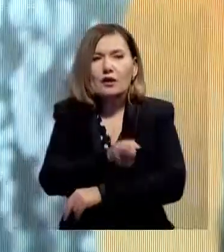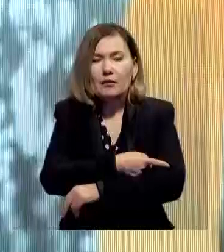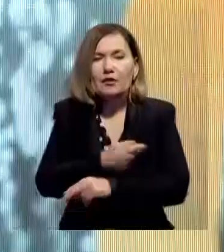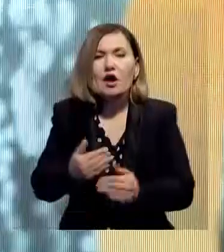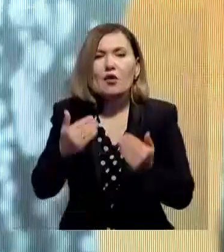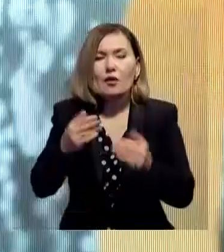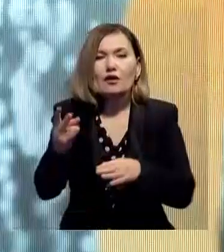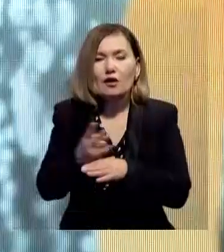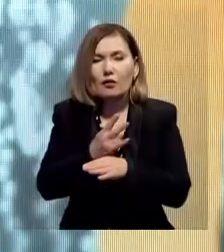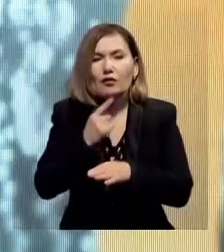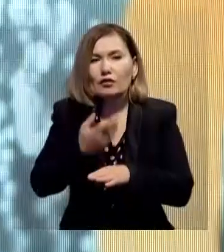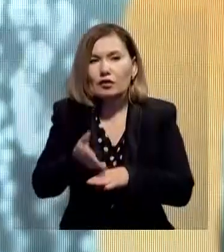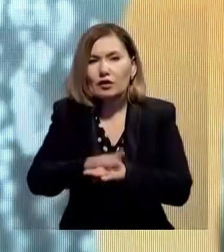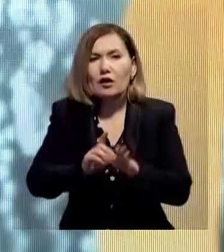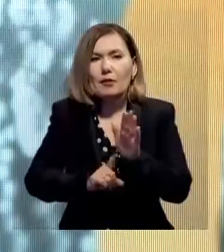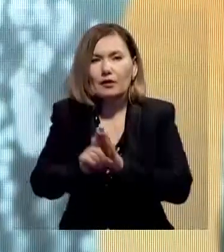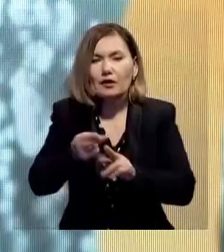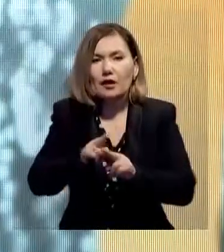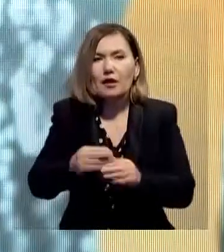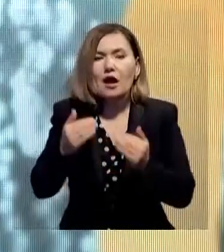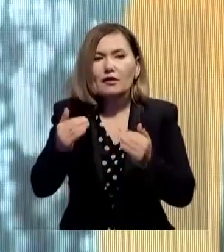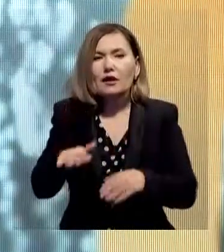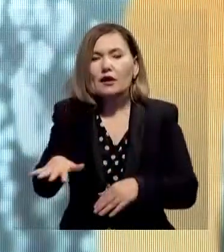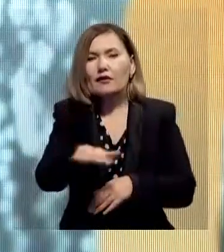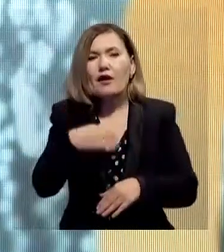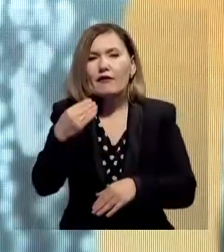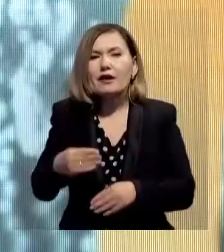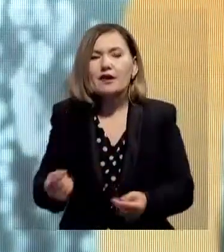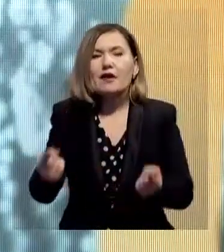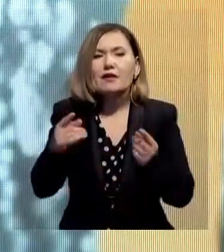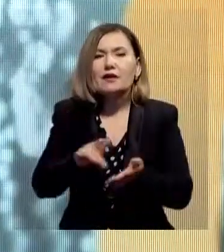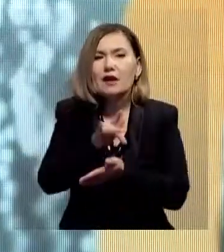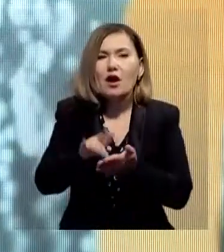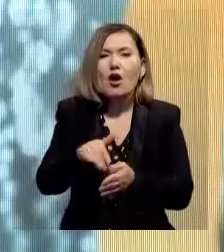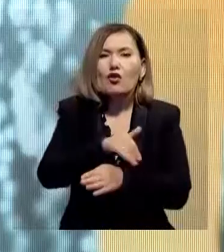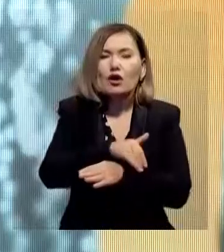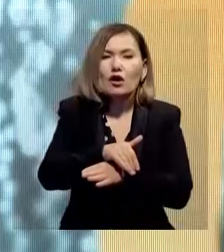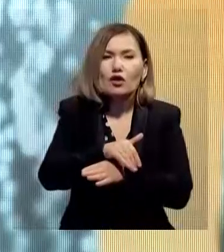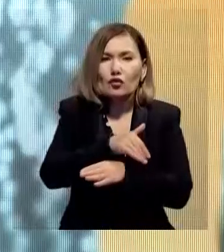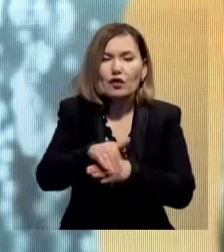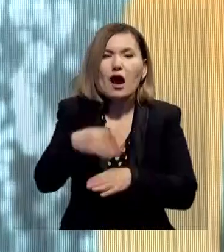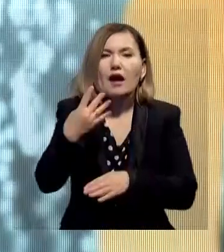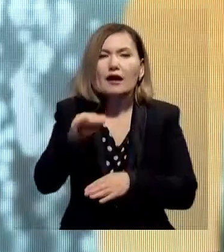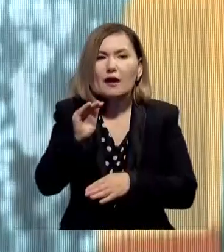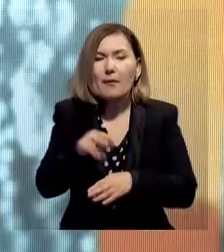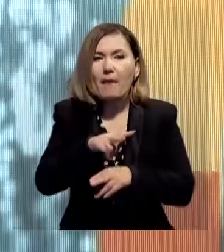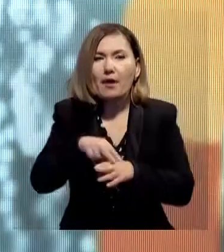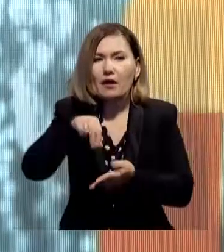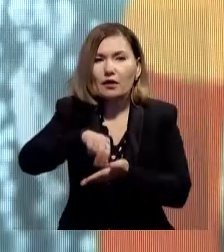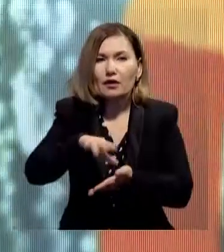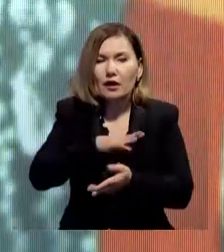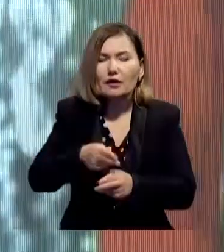Сарапшылар бүгінгі түн оңайға соқпайды деп болжайды. Өйткені қазірдің өзінде Франциядағы ірі қалалардың көшесіне 40 мыңнан астам полиция